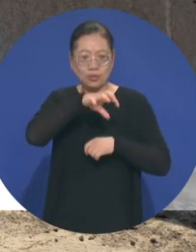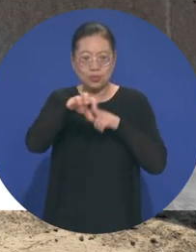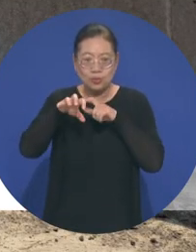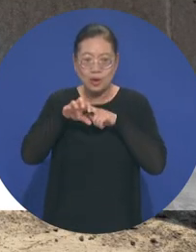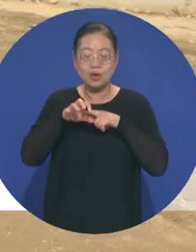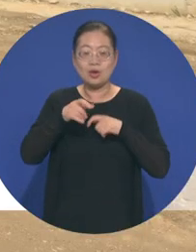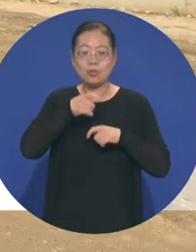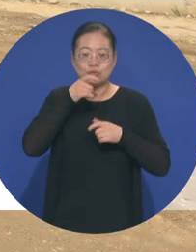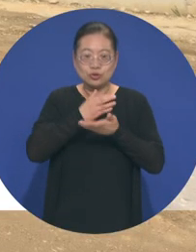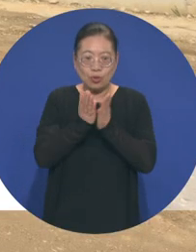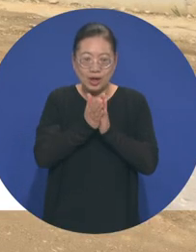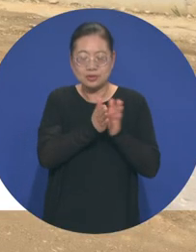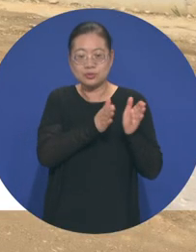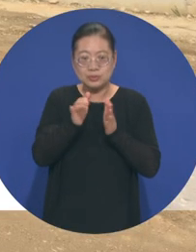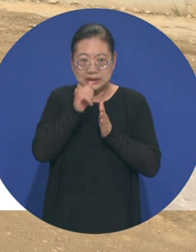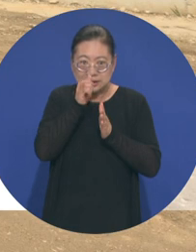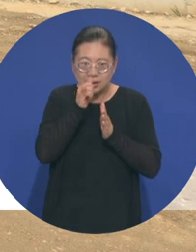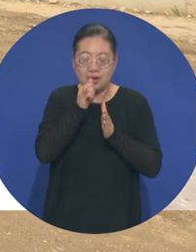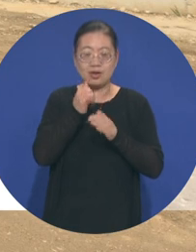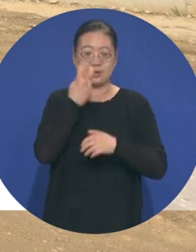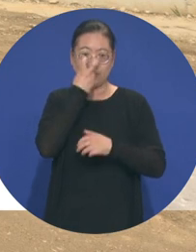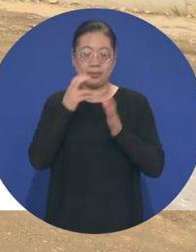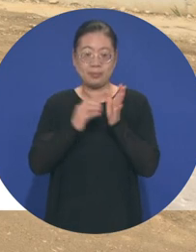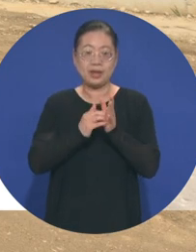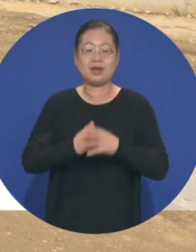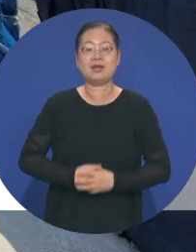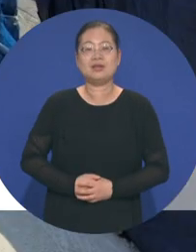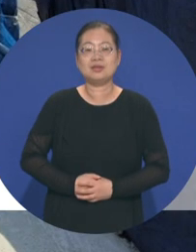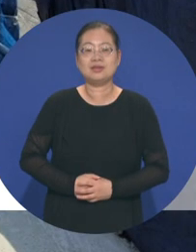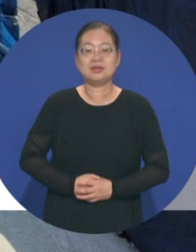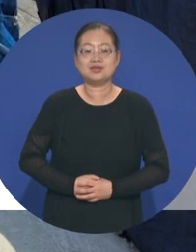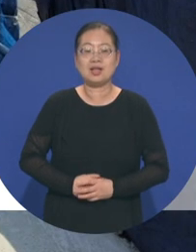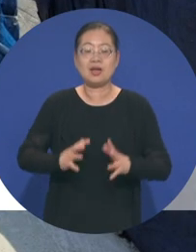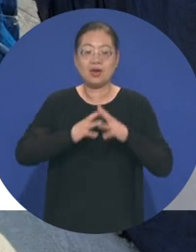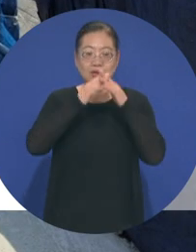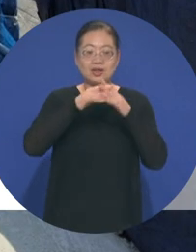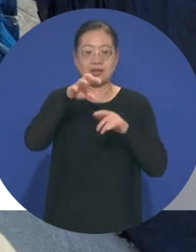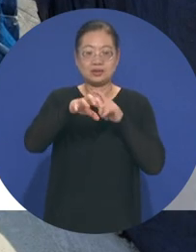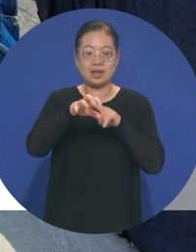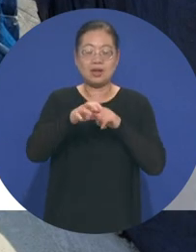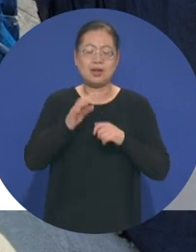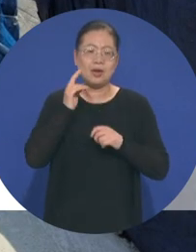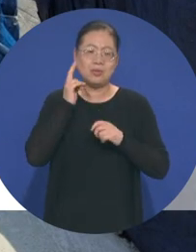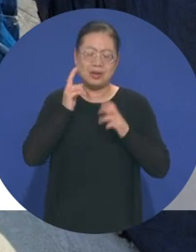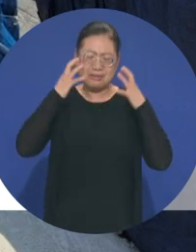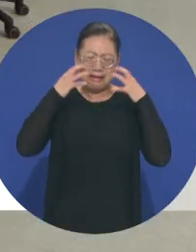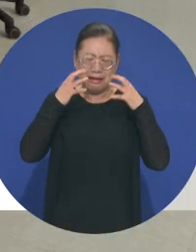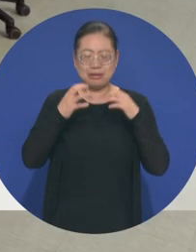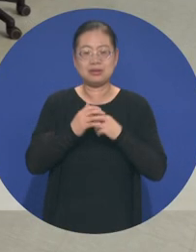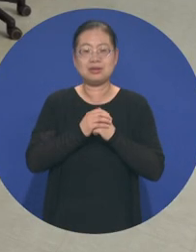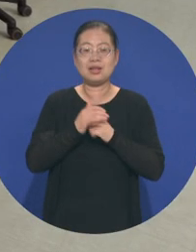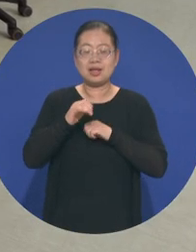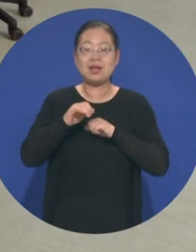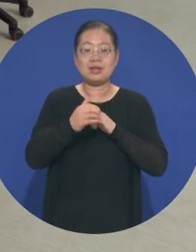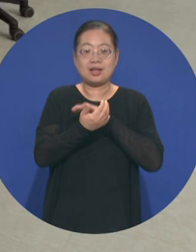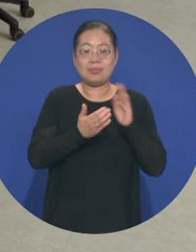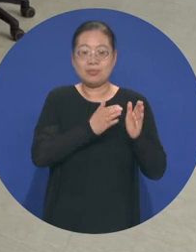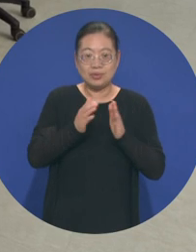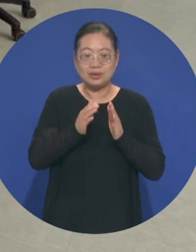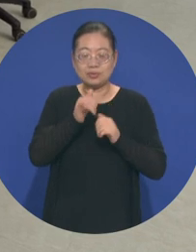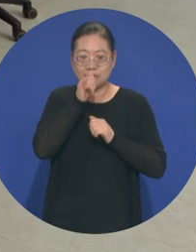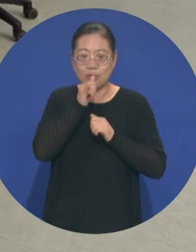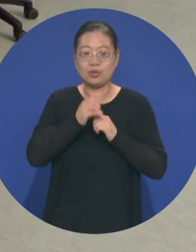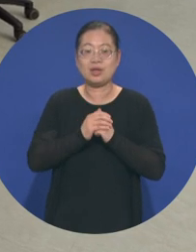준비 상태 등을 집중 점검했습니다 이와 함께 건설현장 폭염 행동 요령과 이행실태 점검을 통해 현장